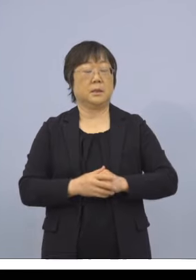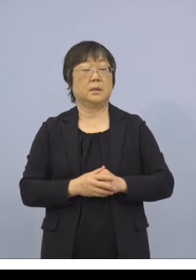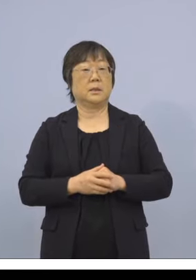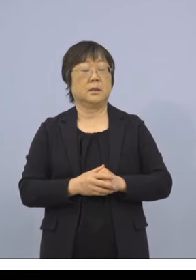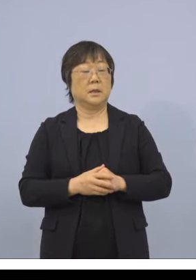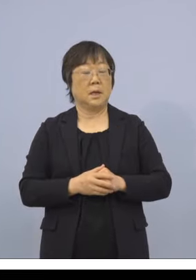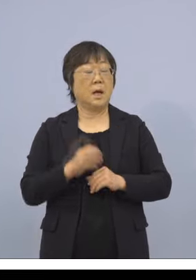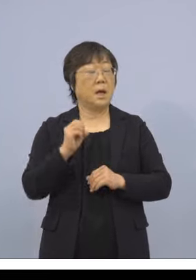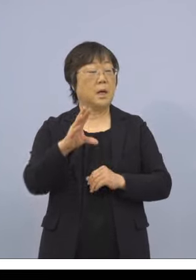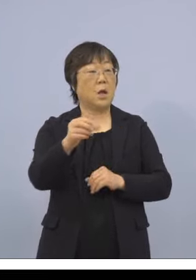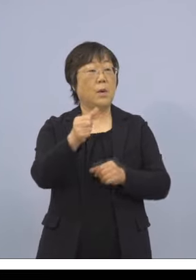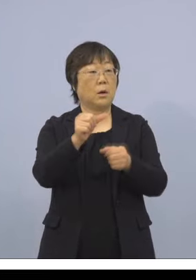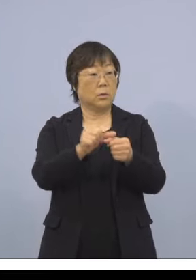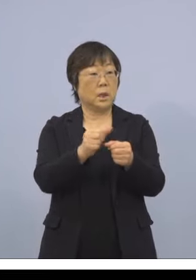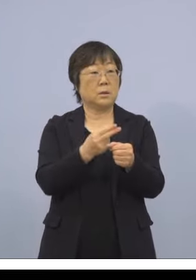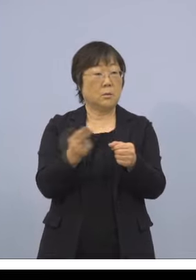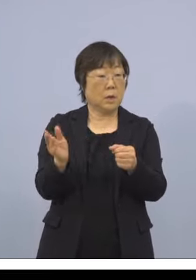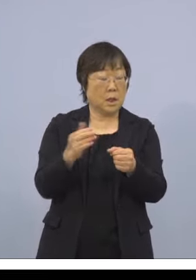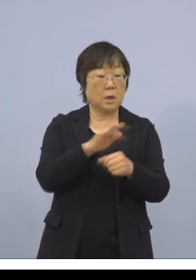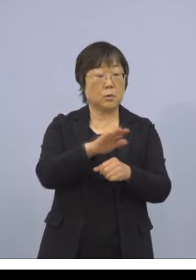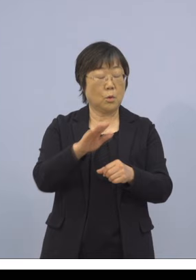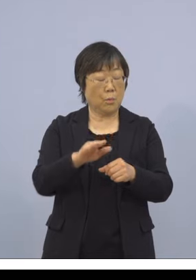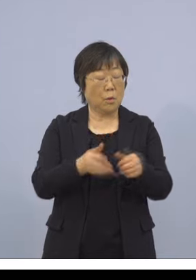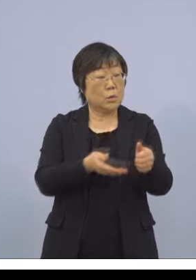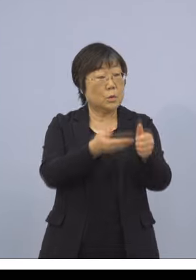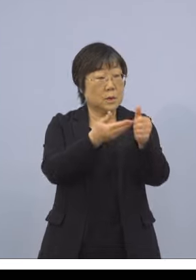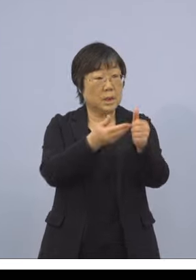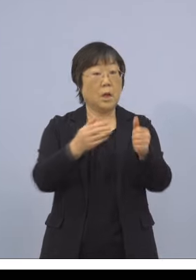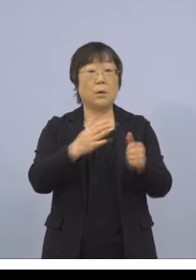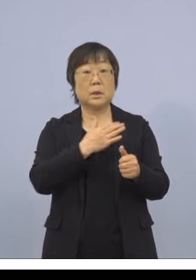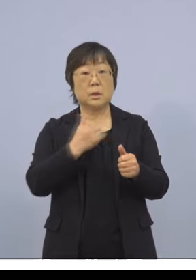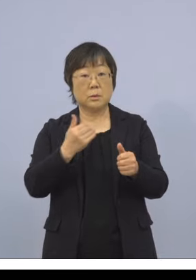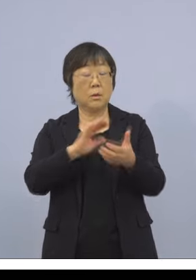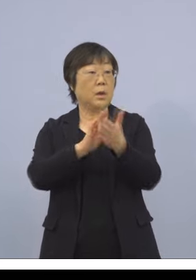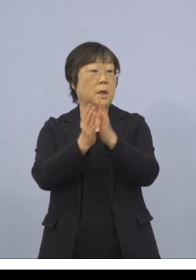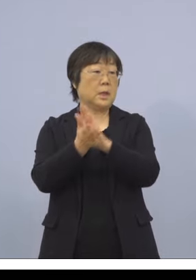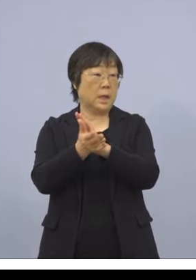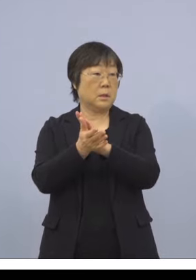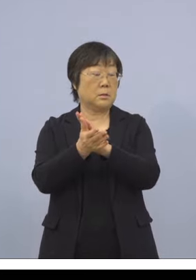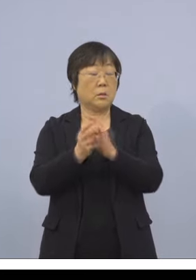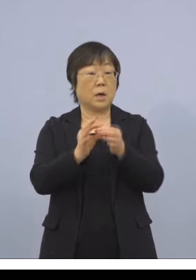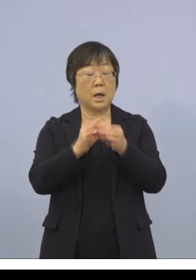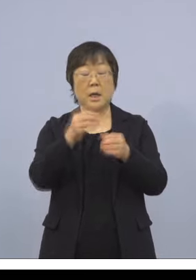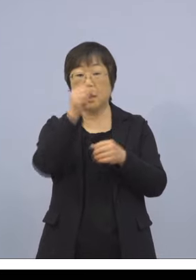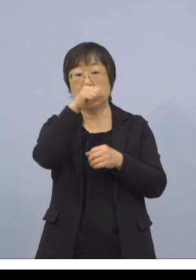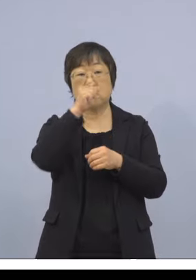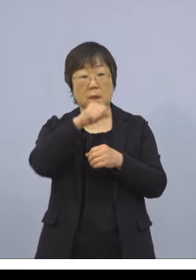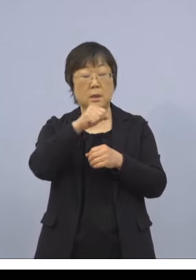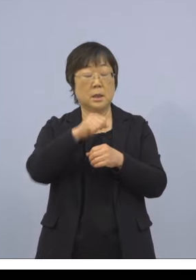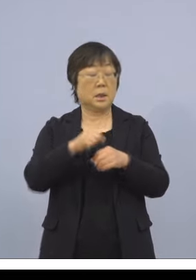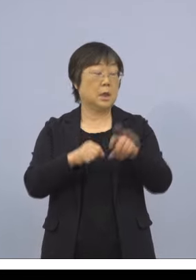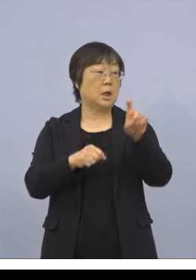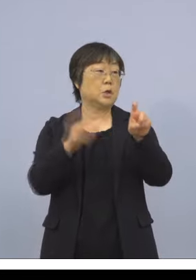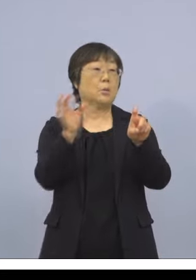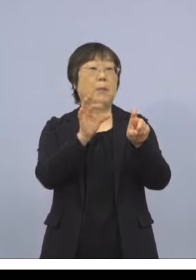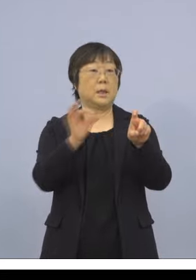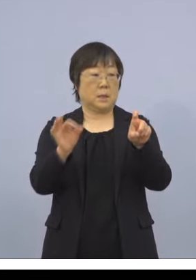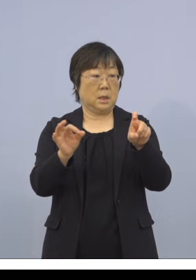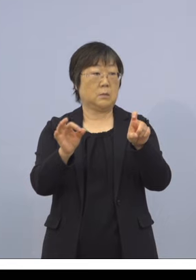ことで令和5年からのですね、子ども子育て、私ども徳島県の関連予算は約